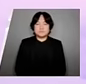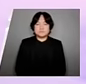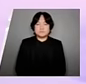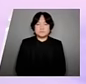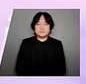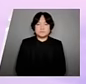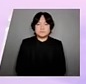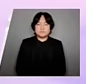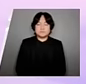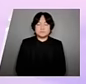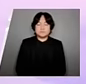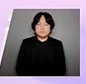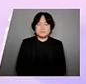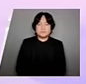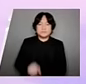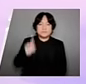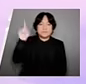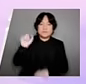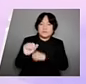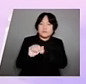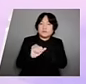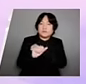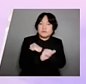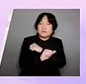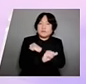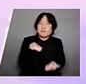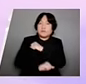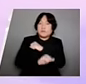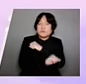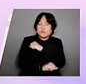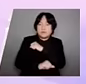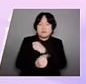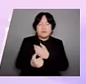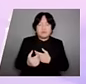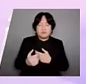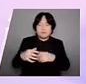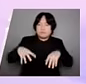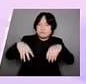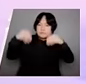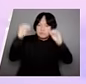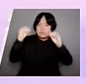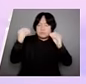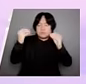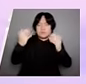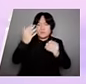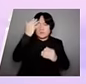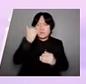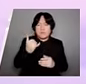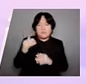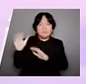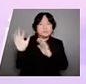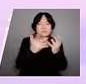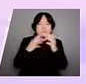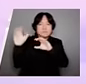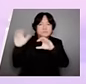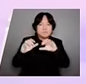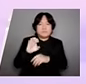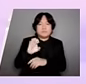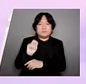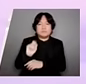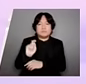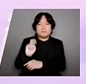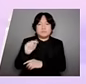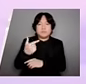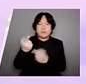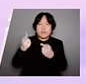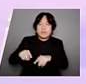Ilang bayan sa Aurora nawala ng kuryente dahil sa malakas na hangin dala ng bagyong Enteng na naglandfall doon kanina hapon. At mula sa Kasiguran